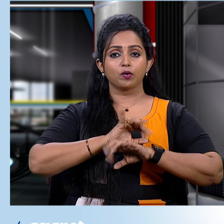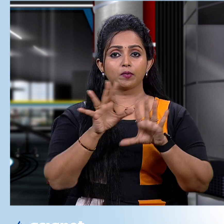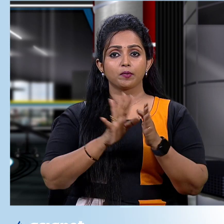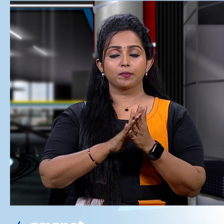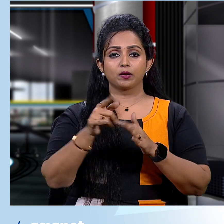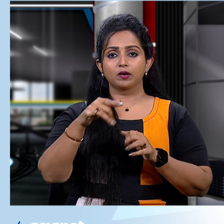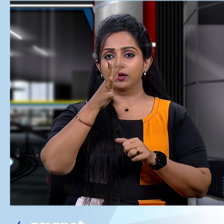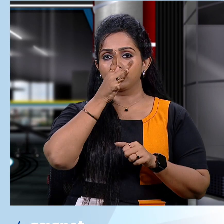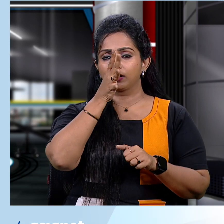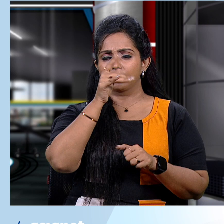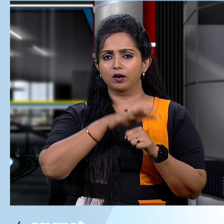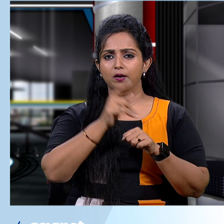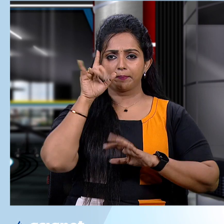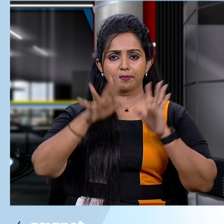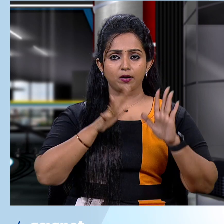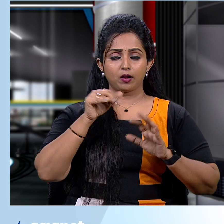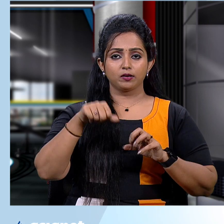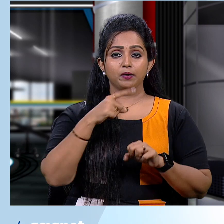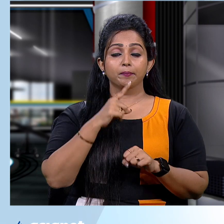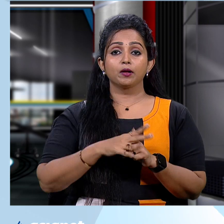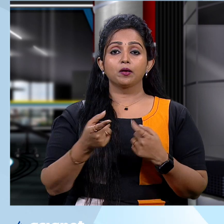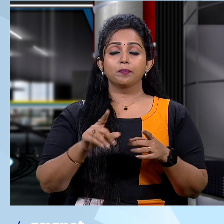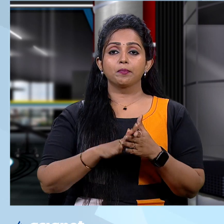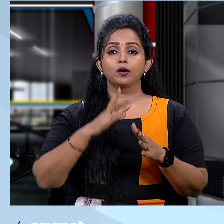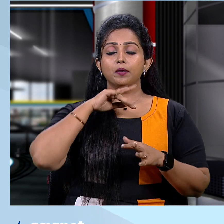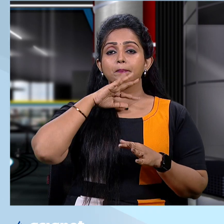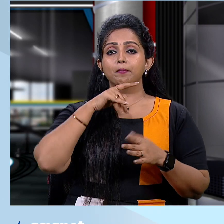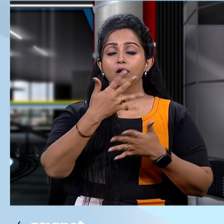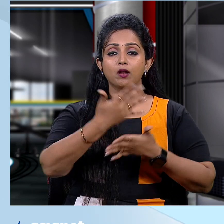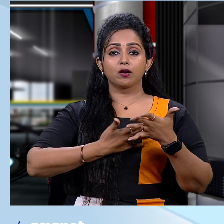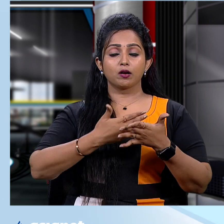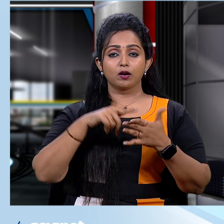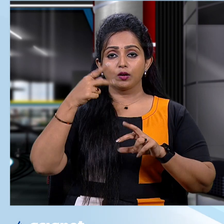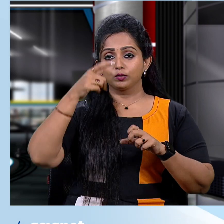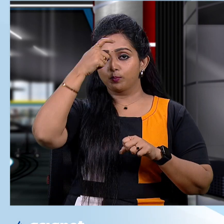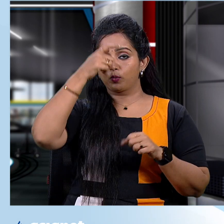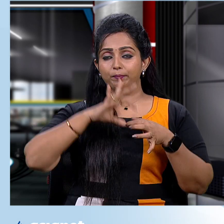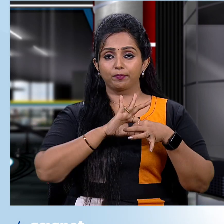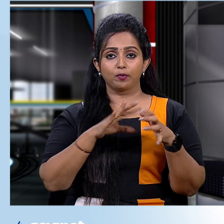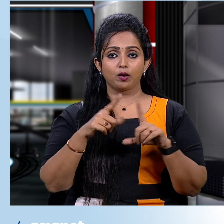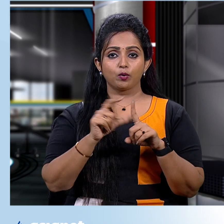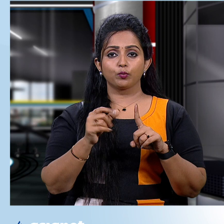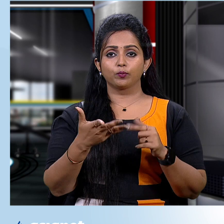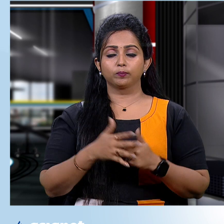അത്തരത്തിലുള്ള പ്രചാരണ നീക്കങ്ങൾ എന്നാണ് മാർഷോ പറയുന്നത്. അപ്പോൾ എന്തൊക്കെയാണ് ഈ മാർക്ക് ലിസ്റ്റ് വിവാദവുമായി ബന്ധപ്പെട്ട് നടന്നിരിക്കുന്നത്?